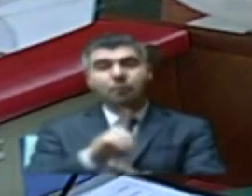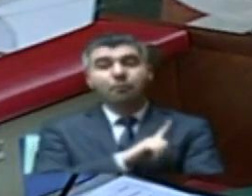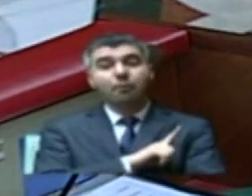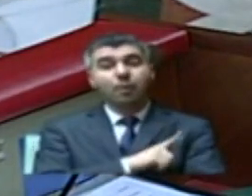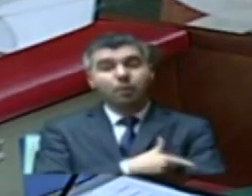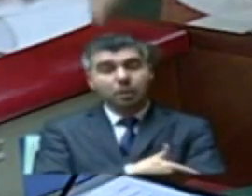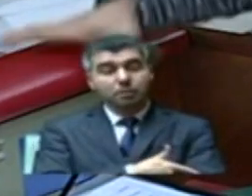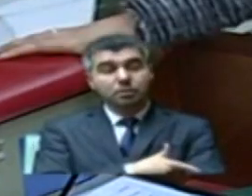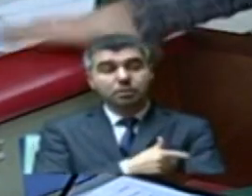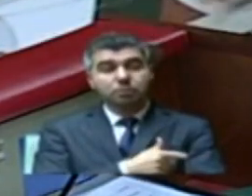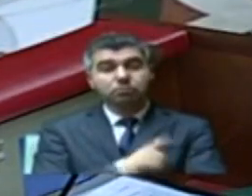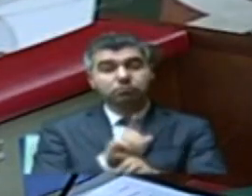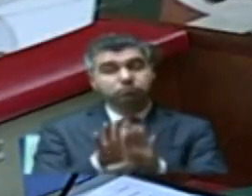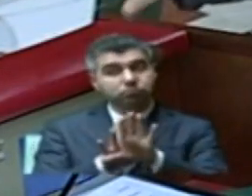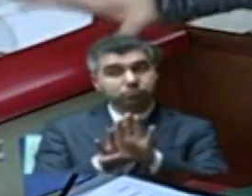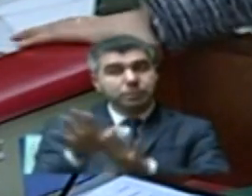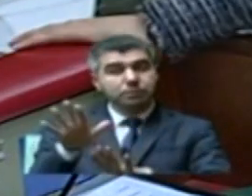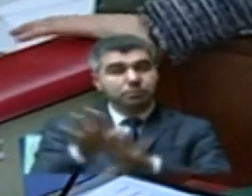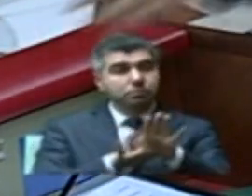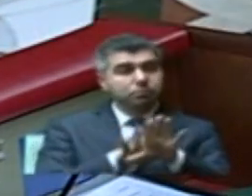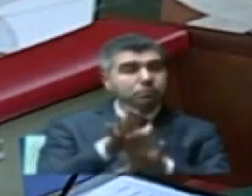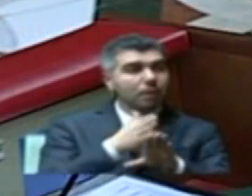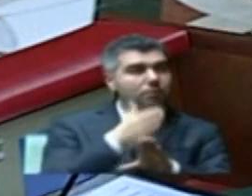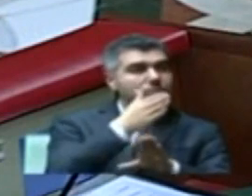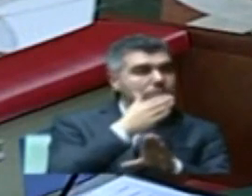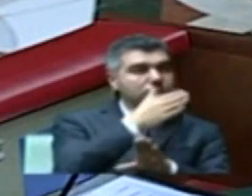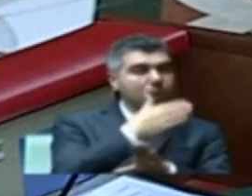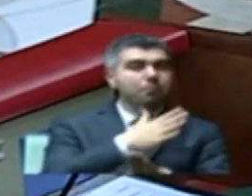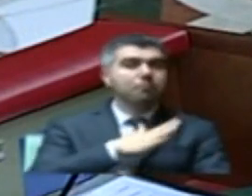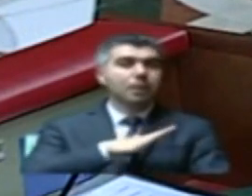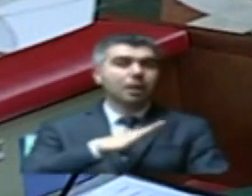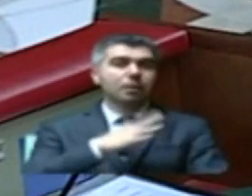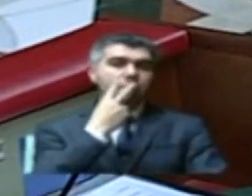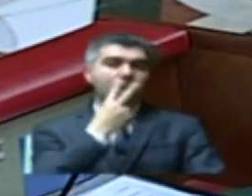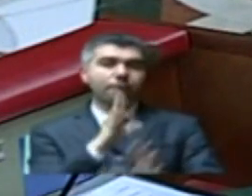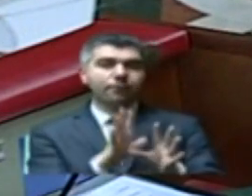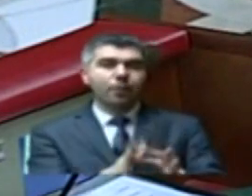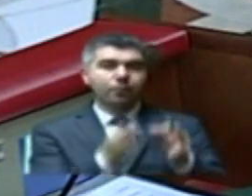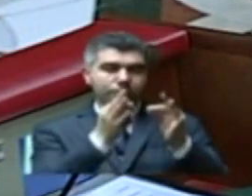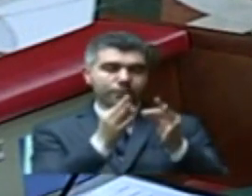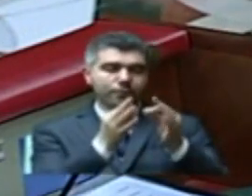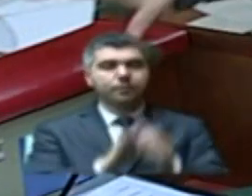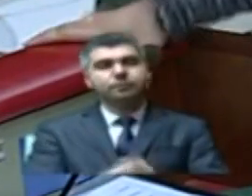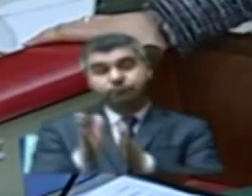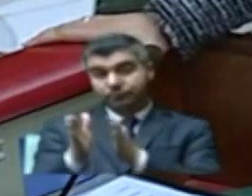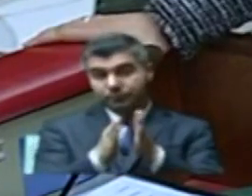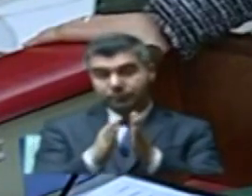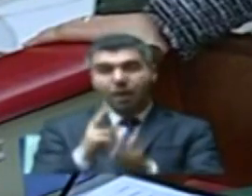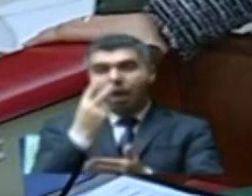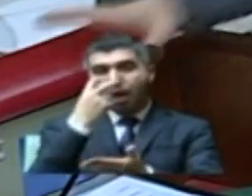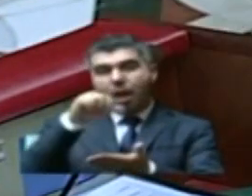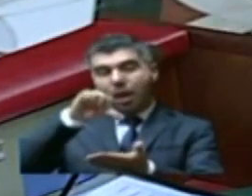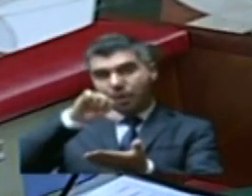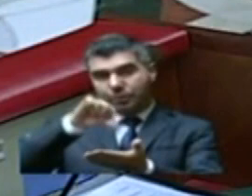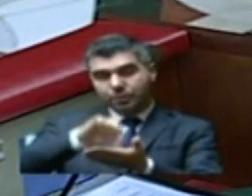ودرنا يعني العمل في كل يعني المدن اللي عندها هذا الاشكال فيما يتعلق بالعيون. فيما يتعلق بالعيون كيف ما